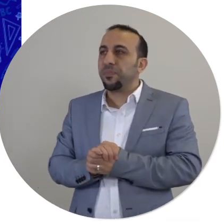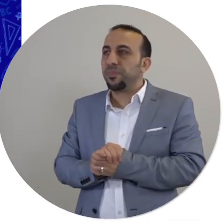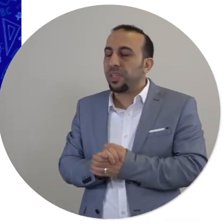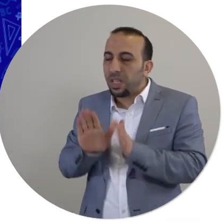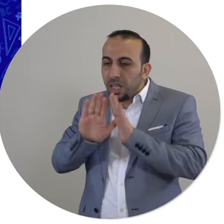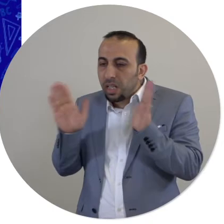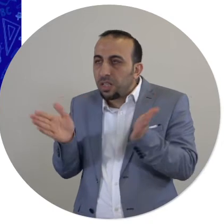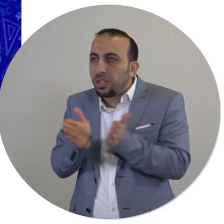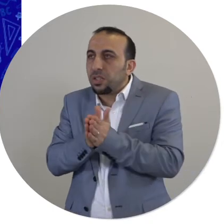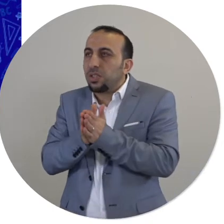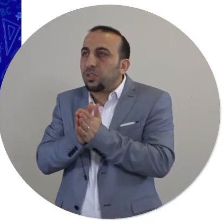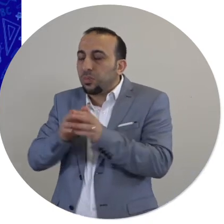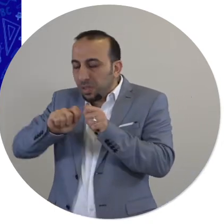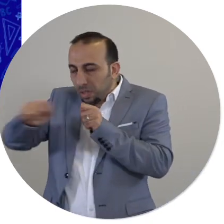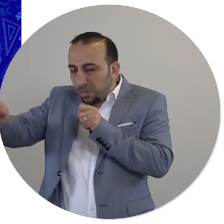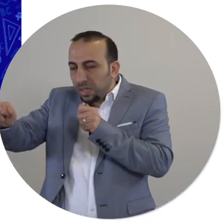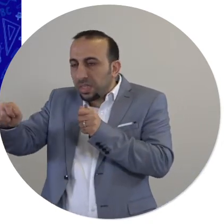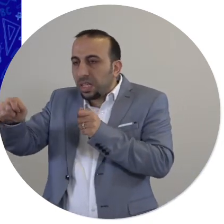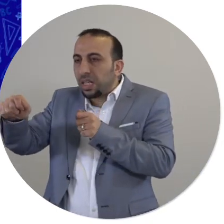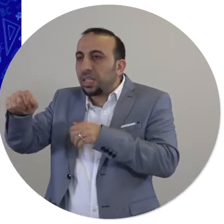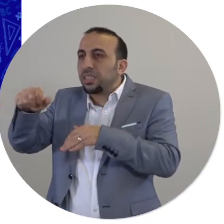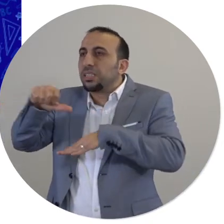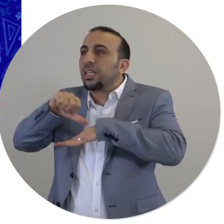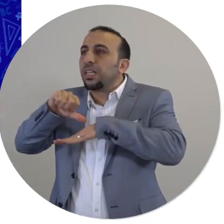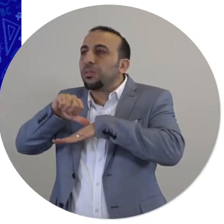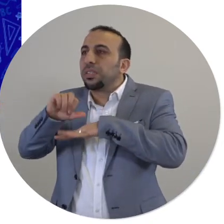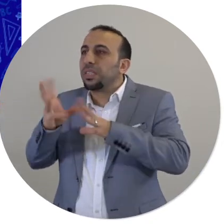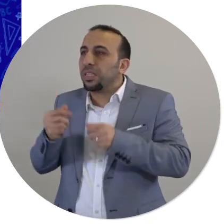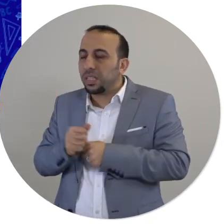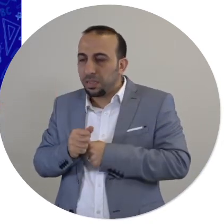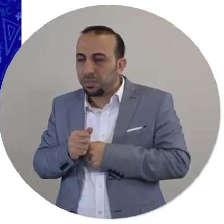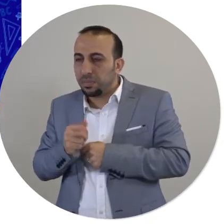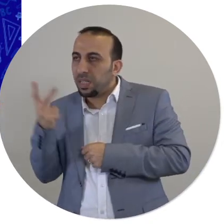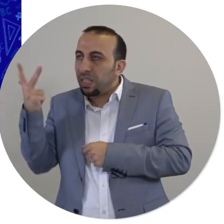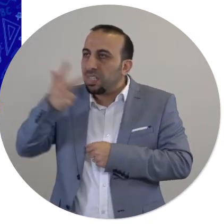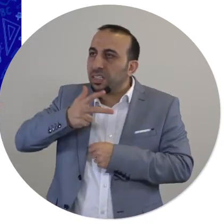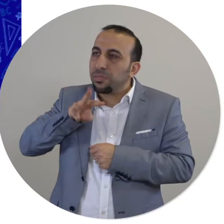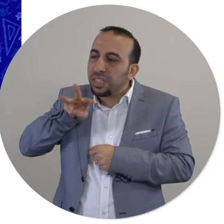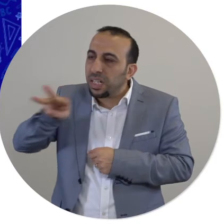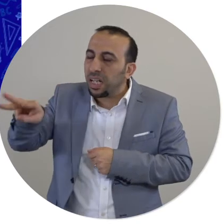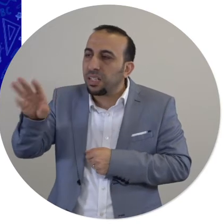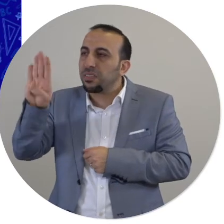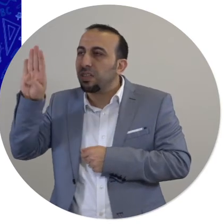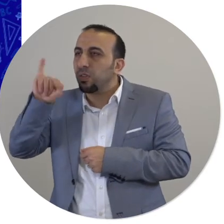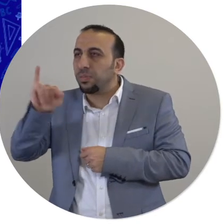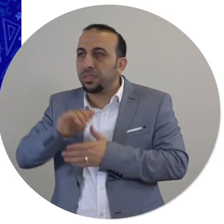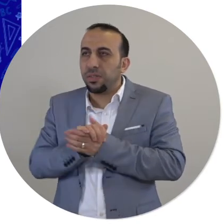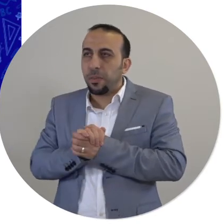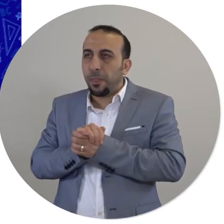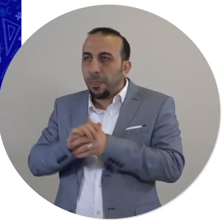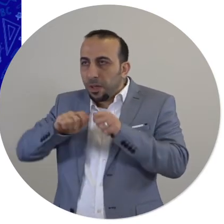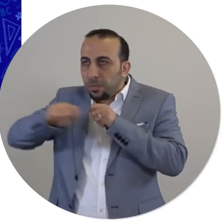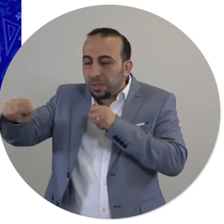تقدر بحوالي 80,000 كيلو متر مربع، ومساحة الأراضي الزراعية تقدر بحوالي 5,000 كيلو متر